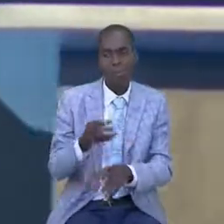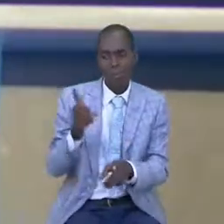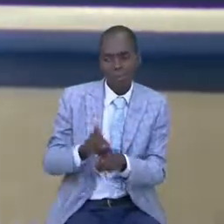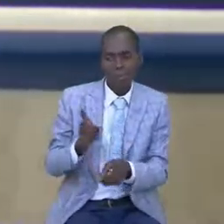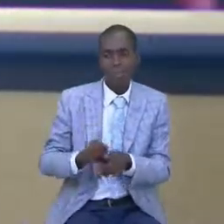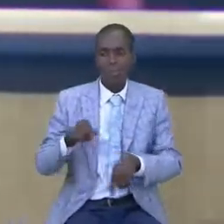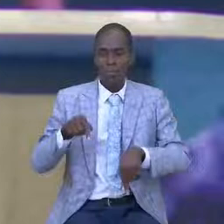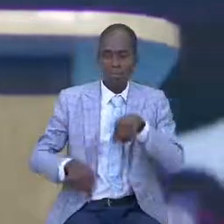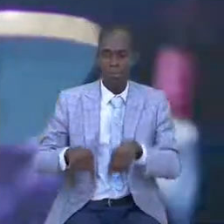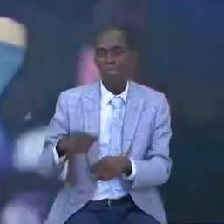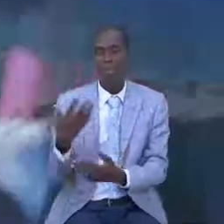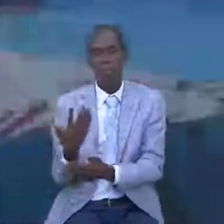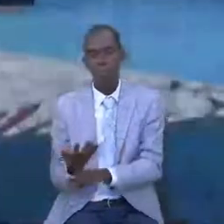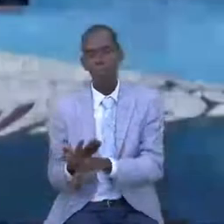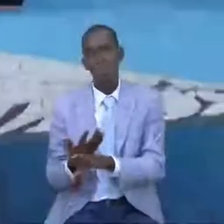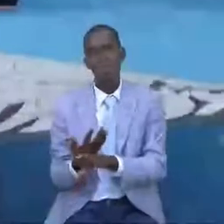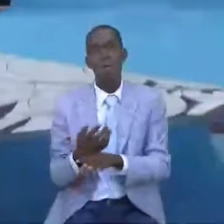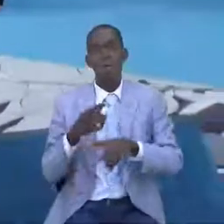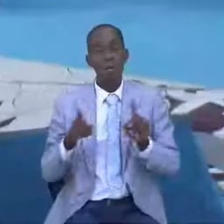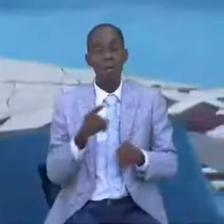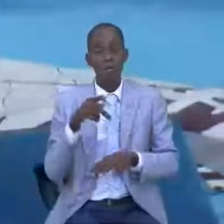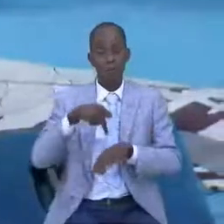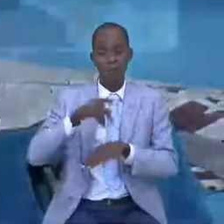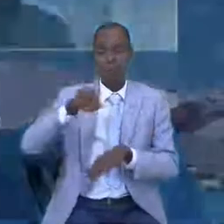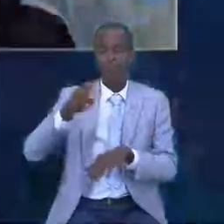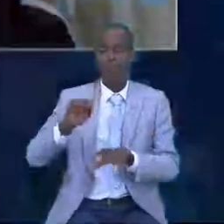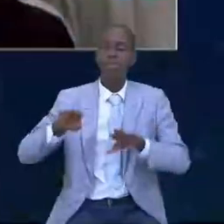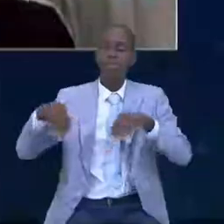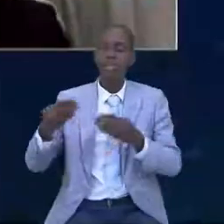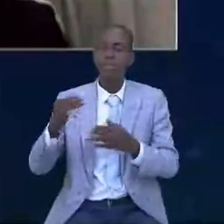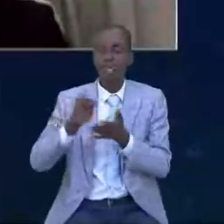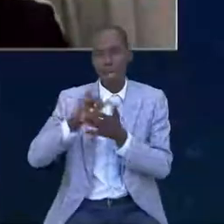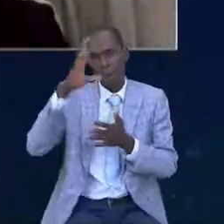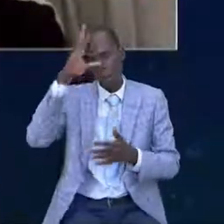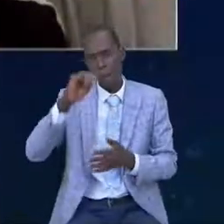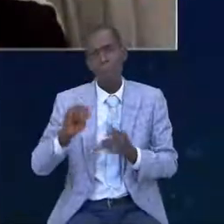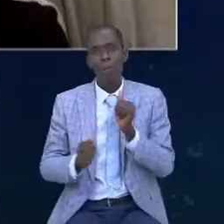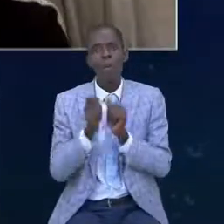dépenser l'argent là et revenir à celui encore paralysé, faible,